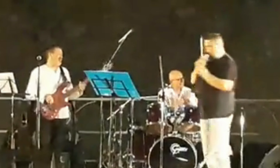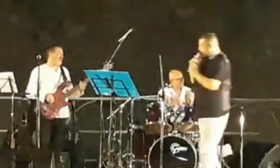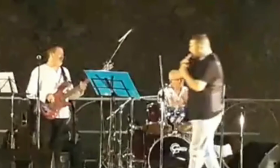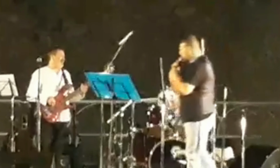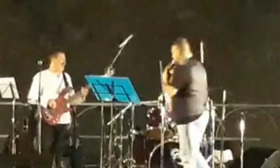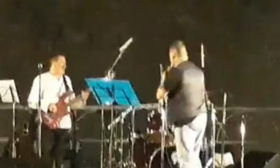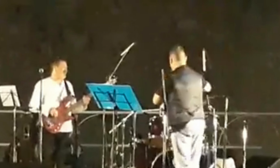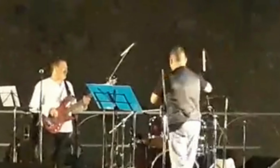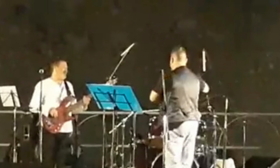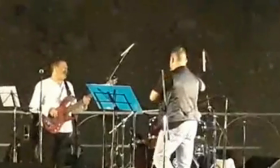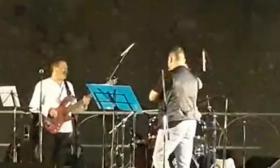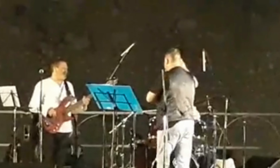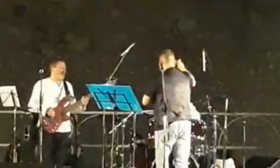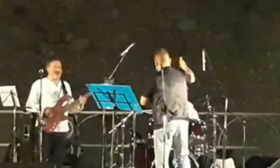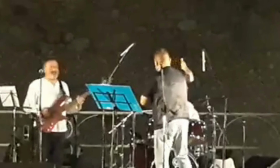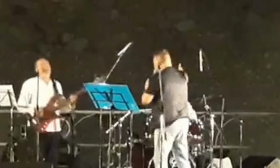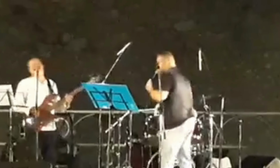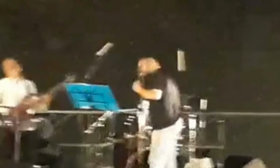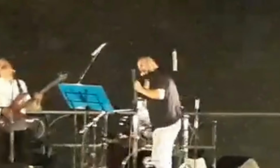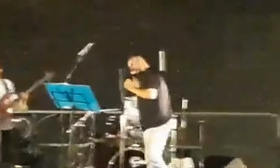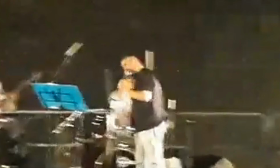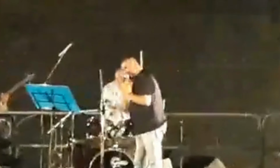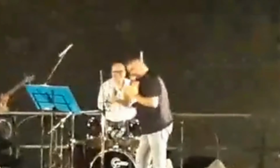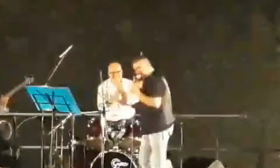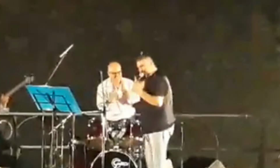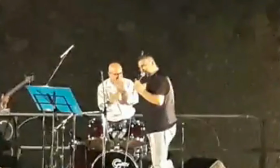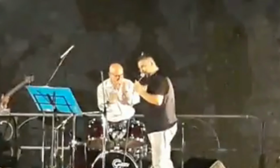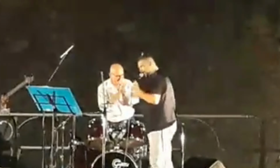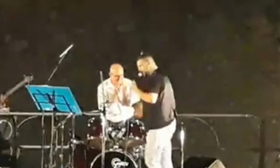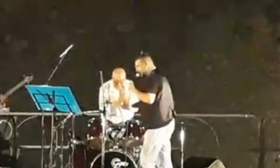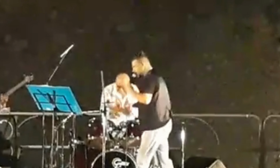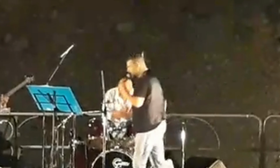Alla batteria, Ernesto Castiglione.